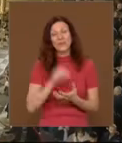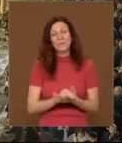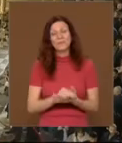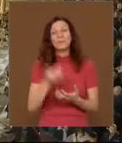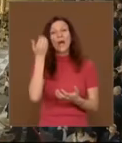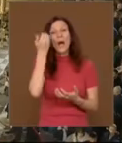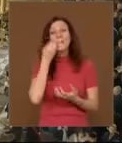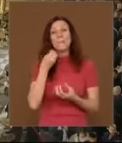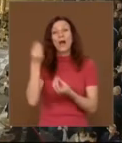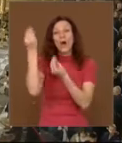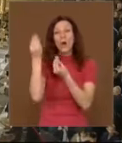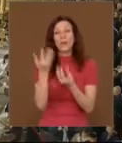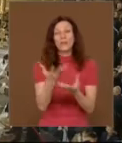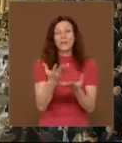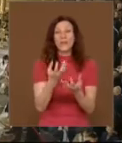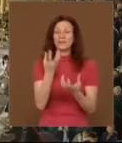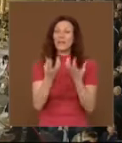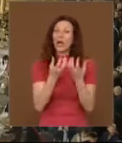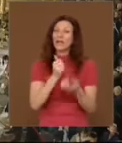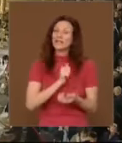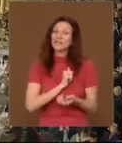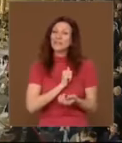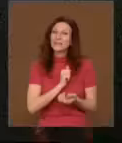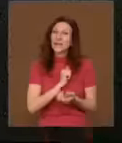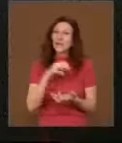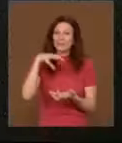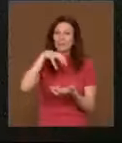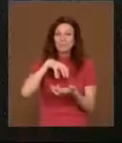Благодатният огън се съхранява в